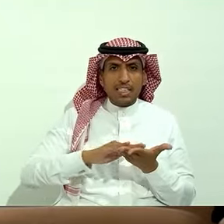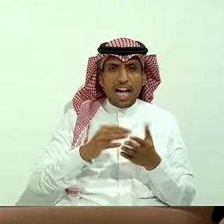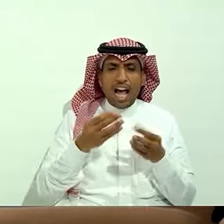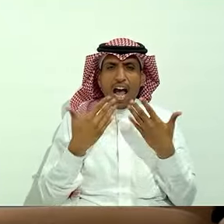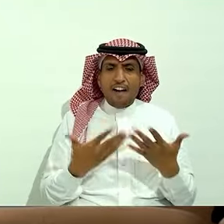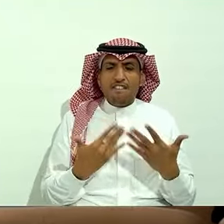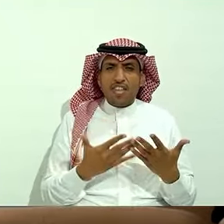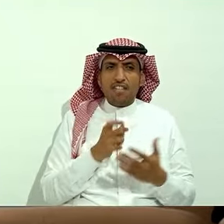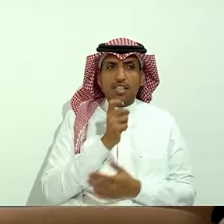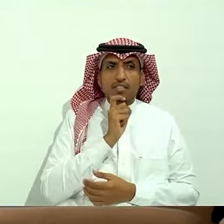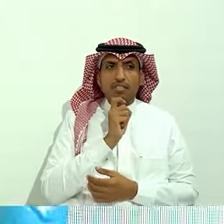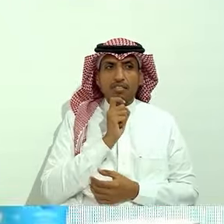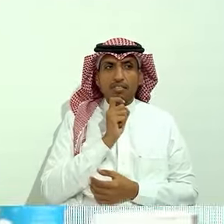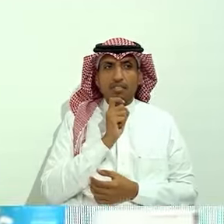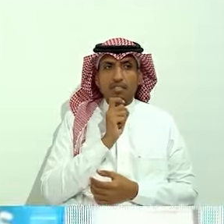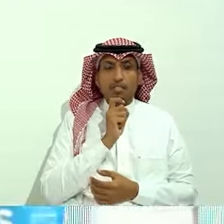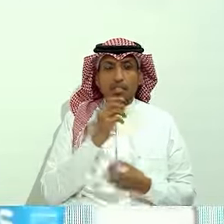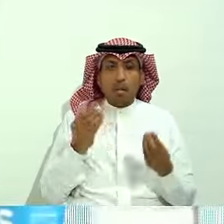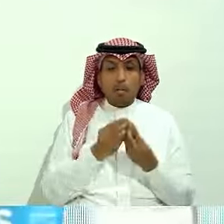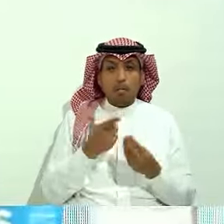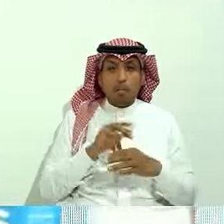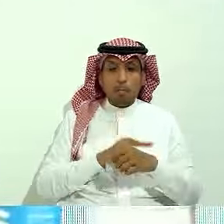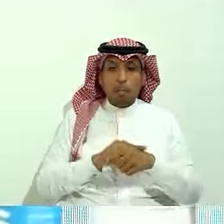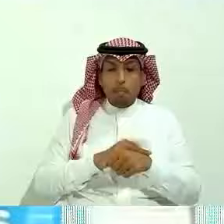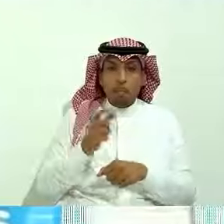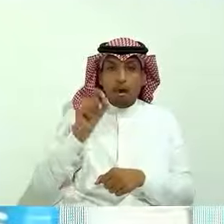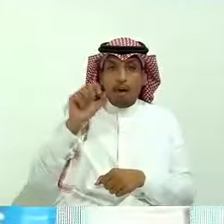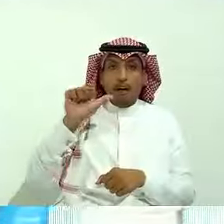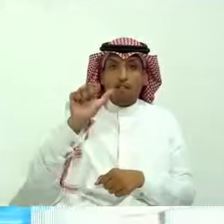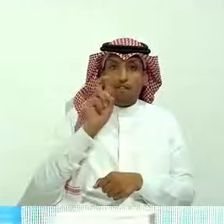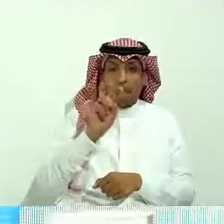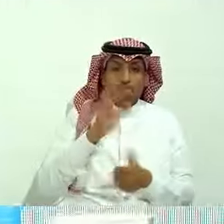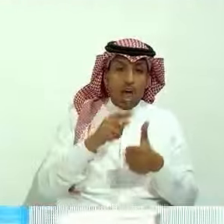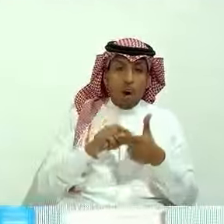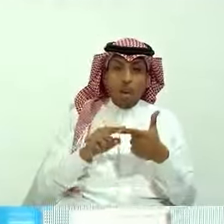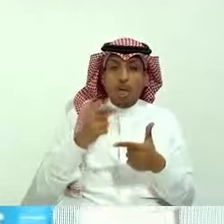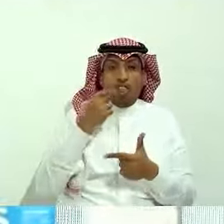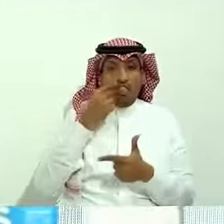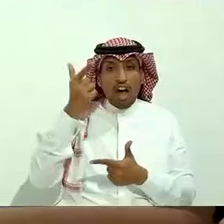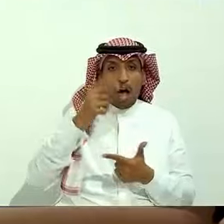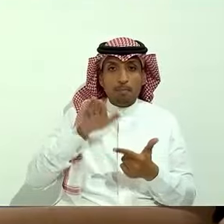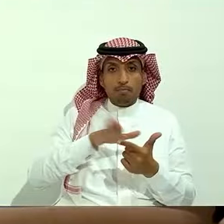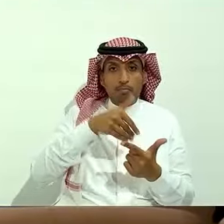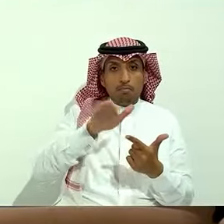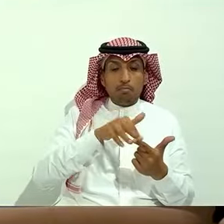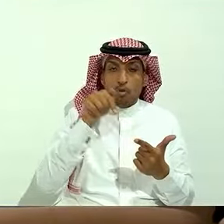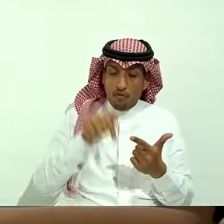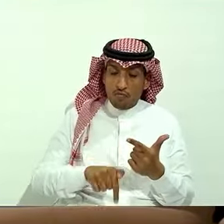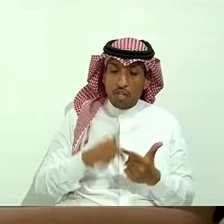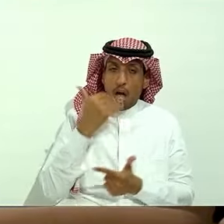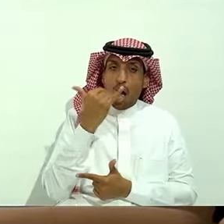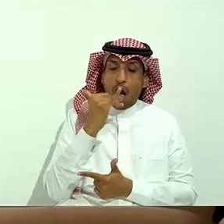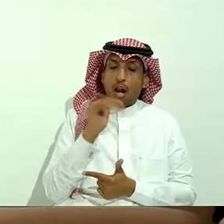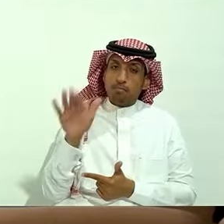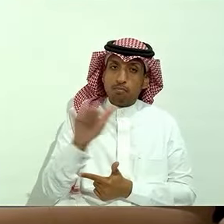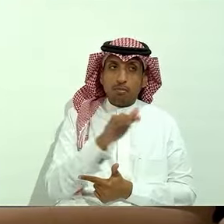جدا تكون من الفضة أو مطلية بالفضة أو الذهب، موجود في العالم العربي بعدة